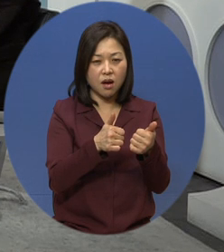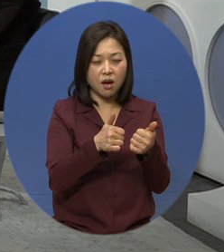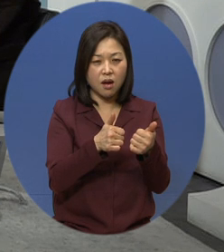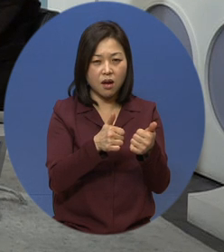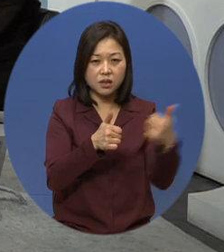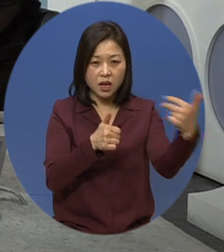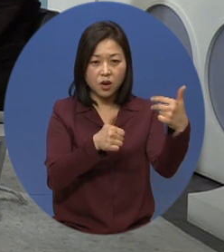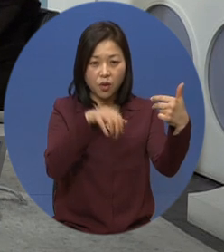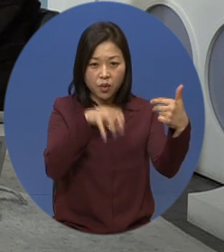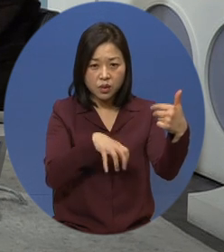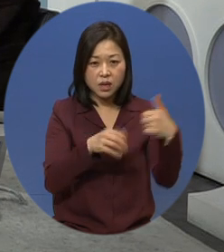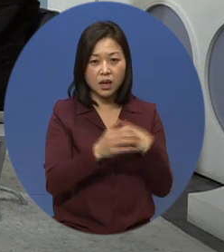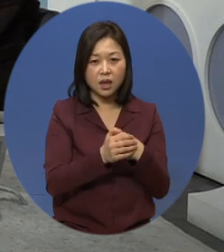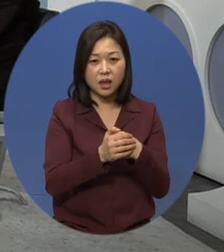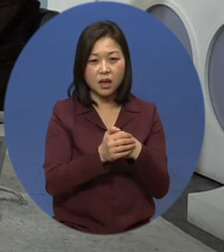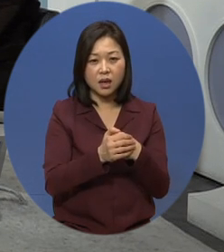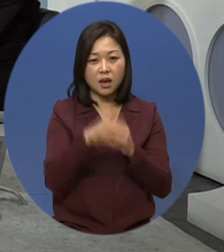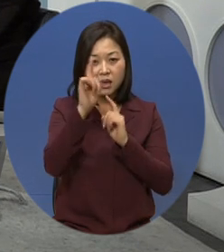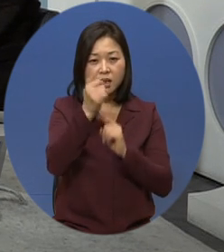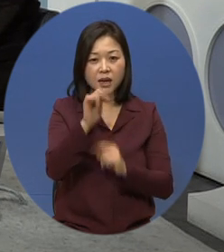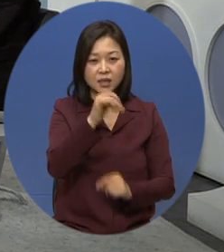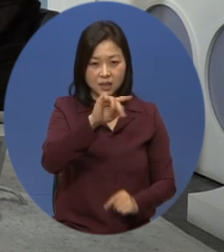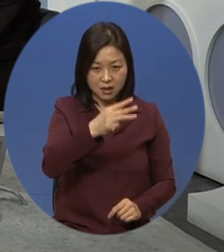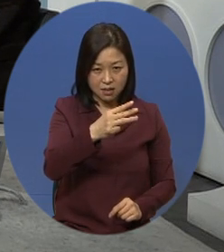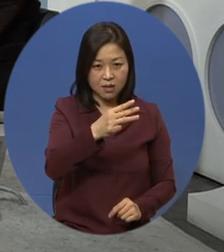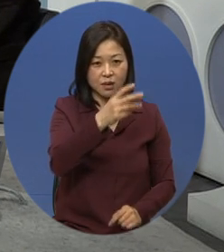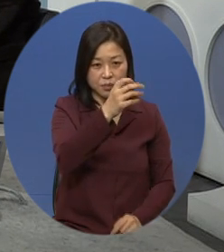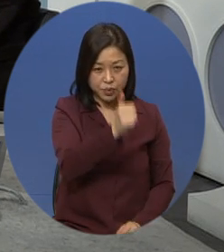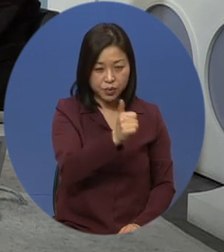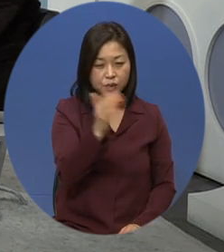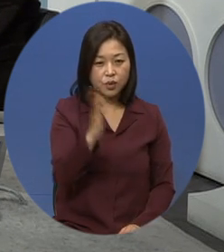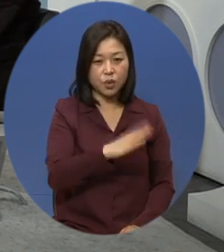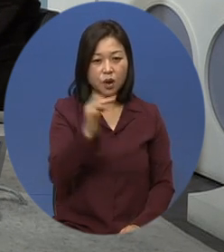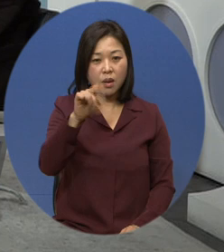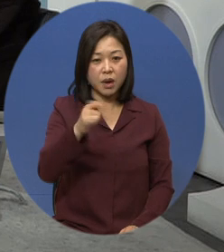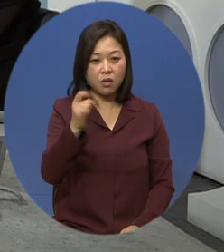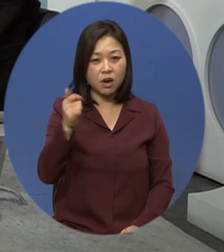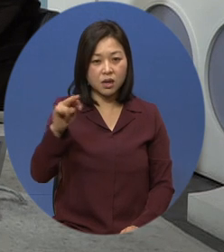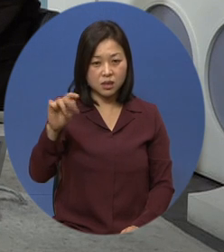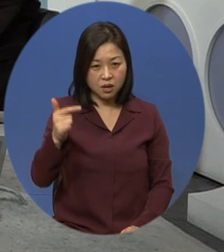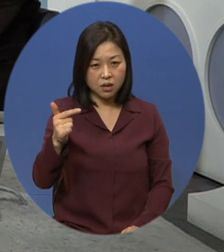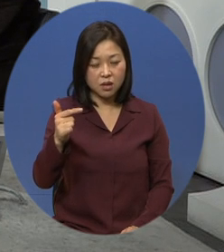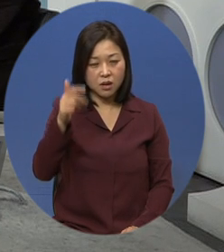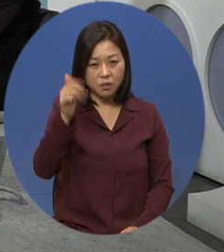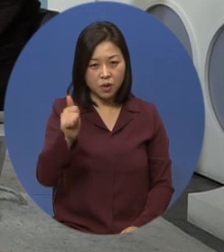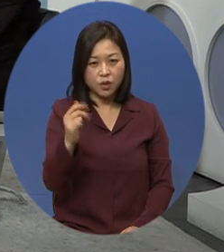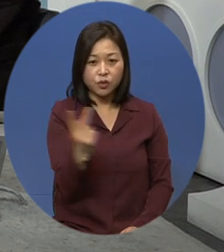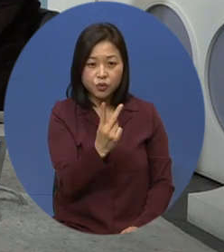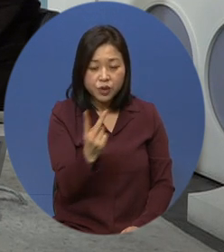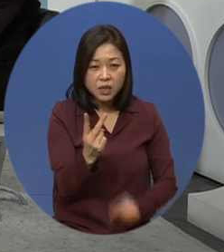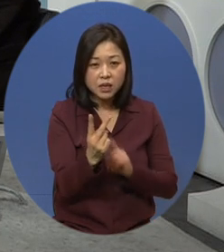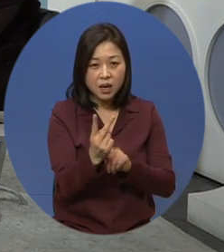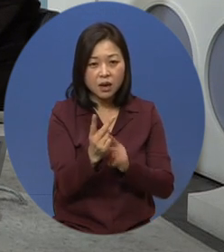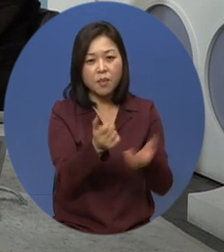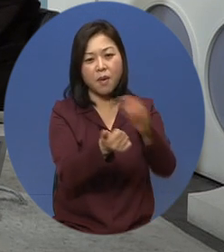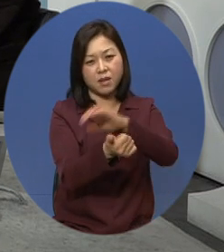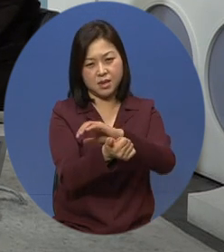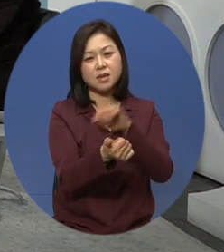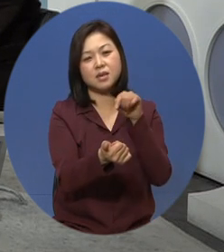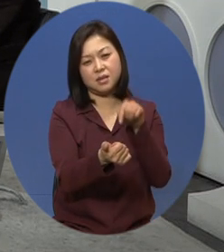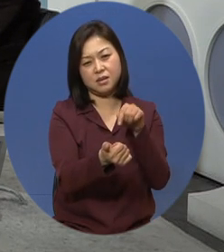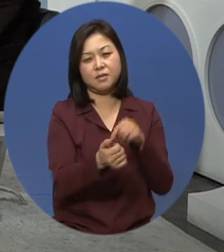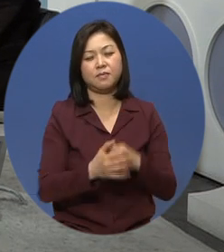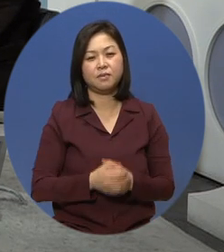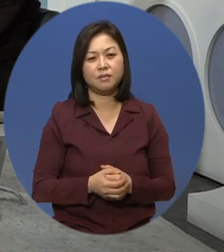장소에 박하 아니에요 예 이안 여성 이한열 박 반영 2열 사들이 잠들게 되는